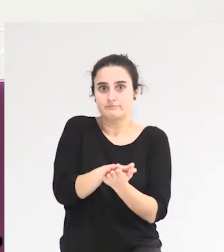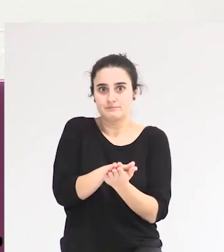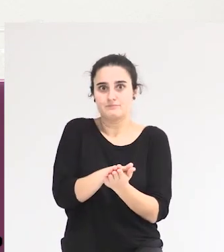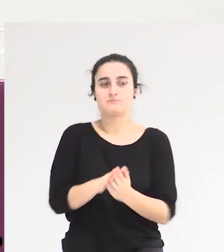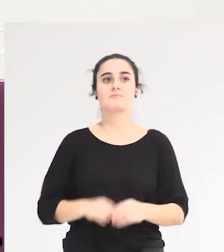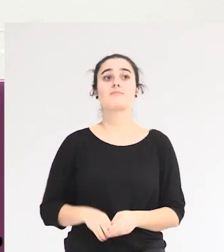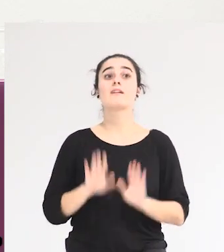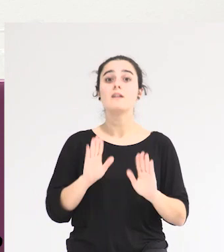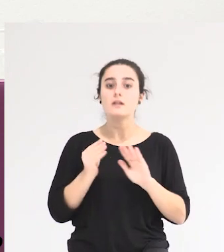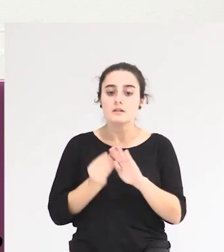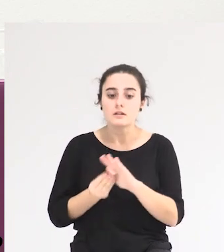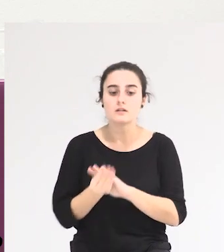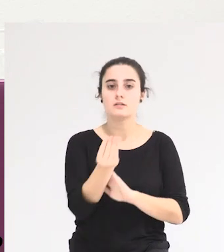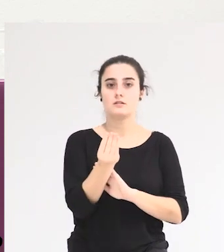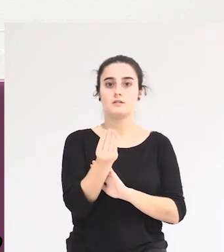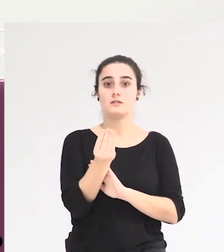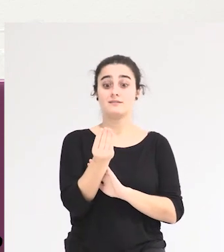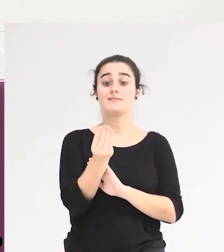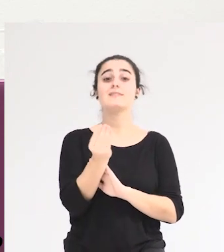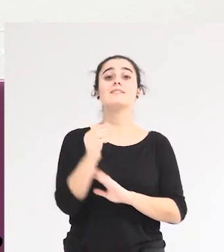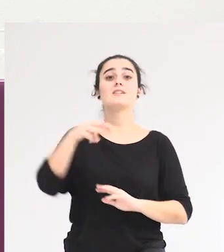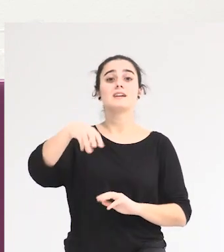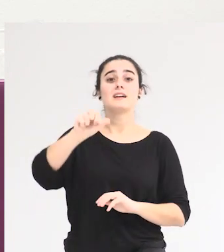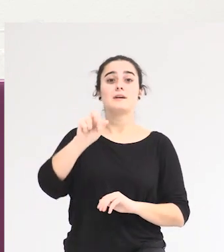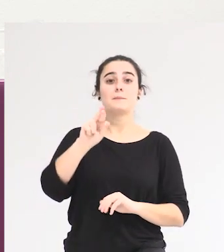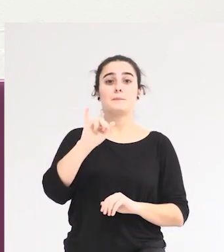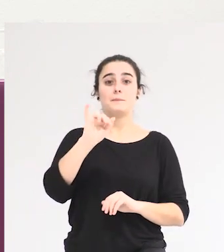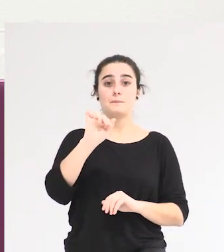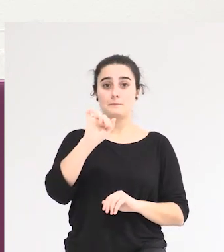ere sortu zen beste Mary bat, Mary